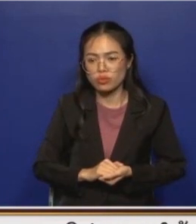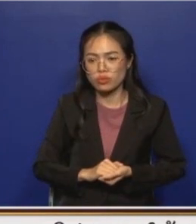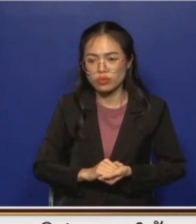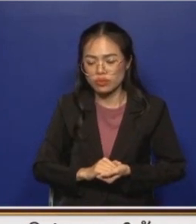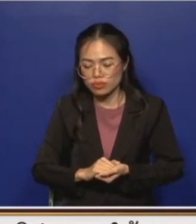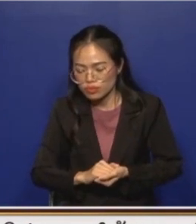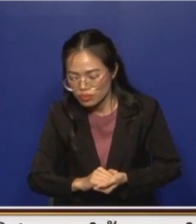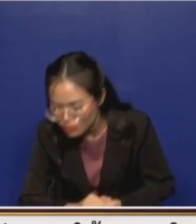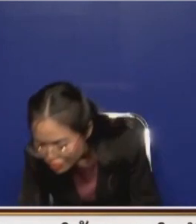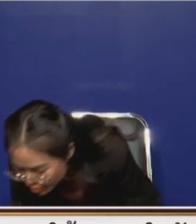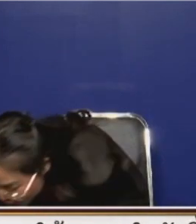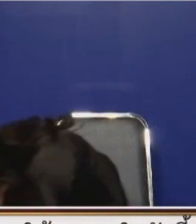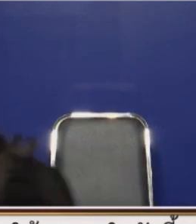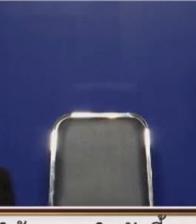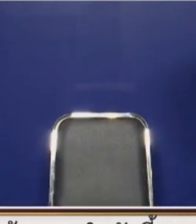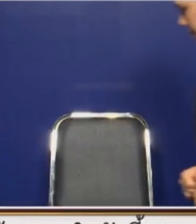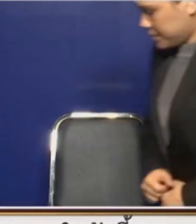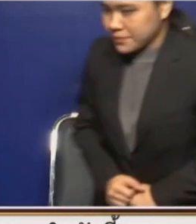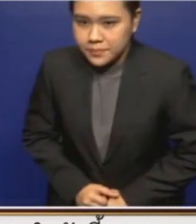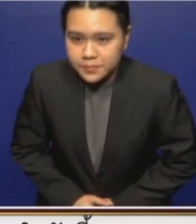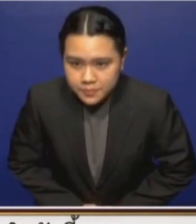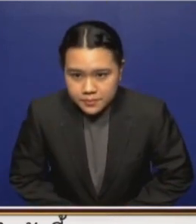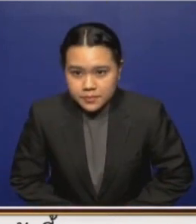ปรากฏว่าท่านดูบรรทัดที่2นะ